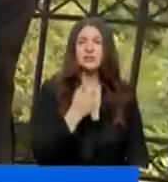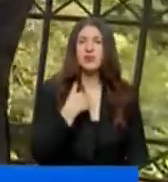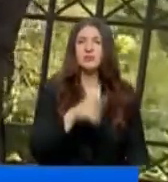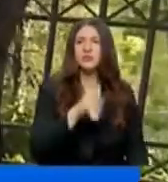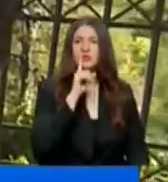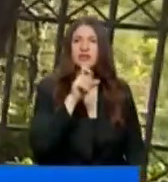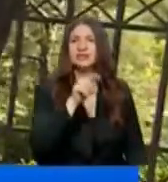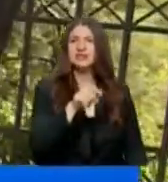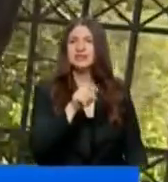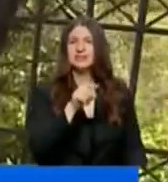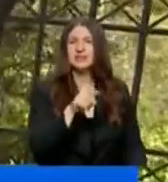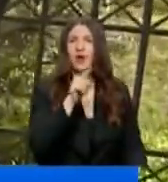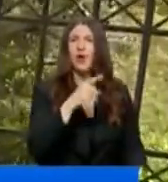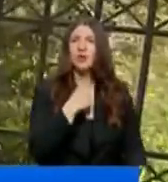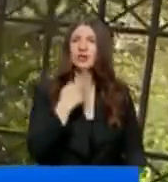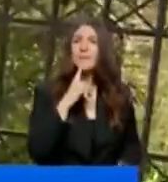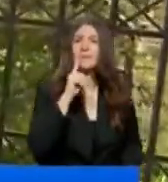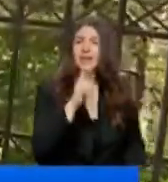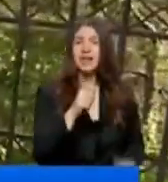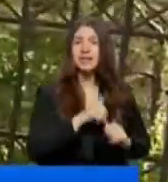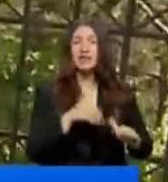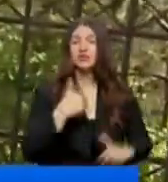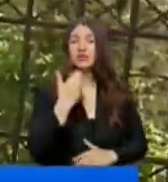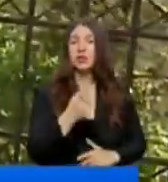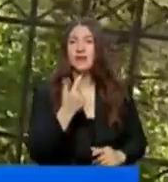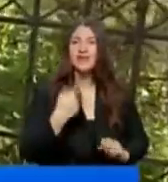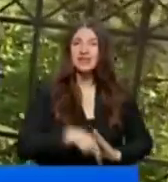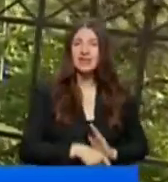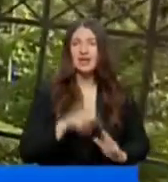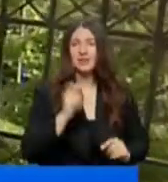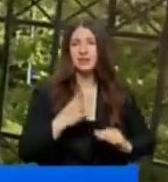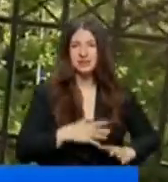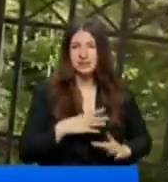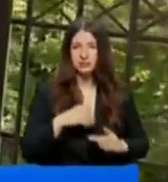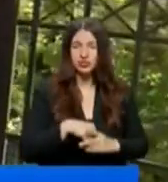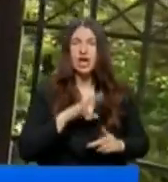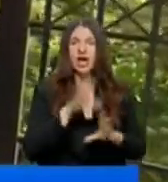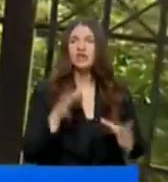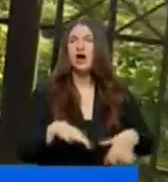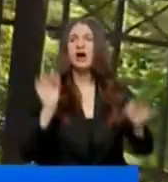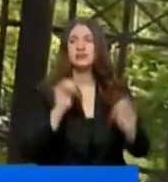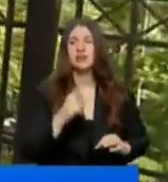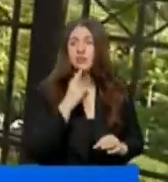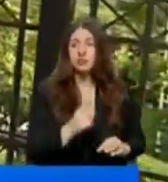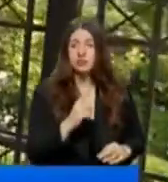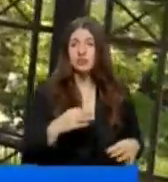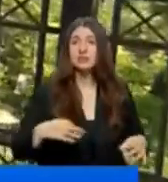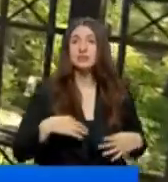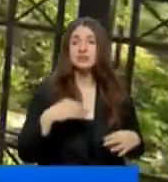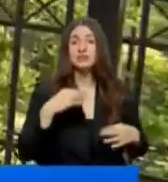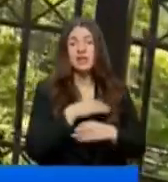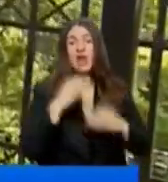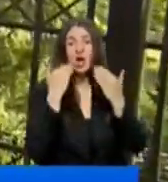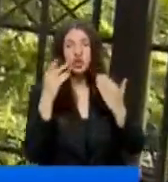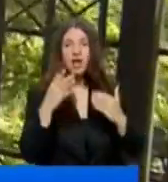soruyu size orada da yöneltmiştim. Evet. Yayın sonrasında da biraz daha detaylandırmak, evet, için. her şey hazır demiştiniz. Sayın Akşener'le,